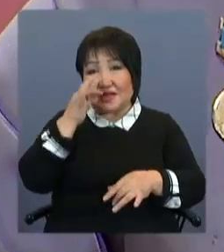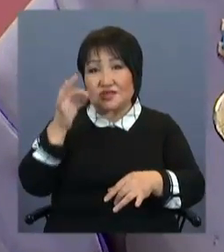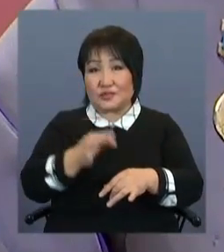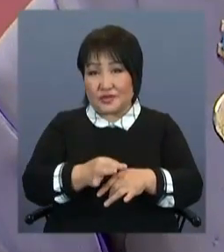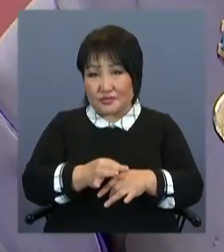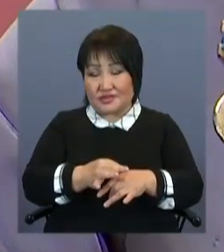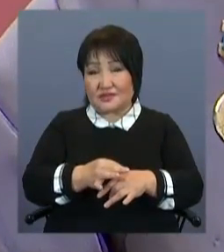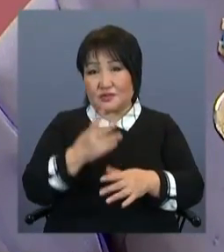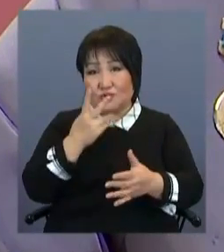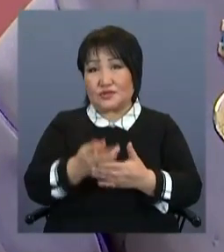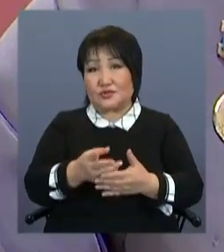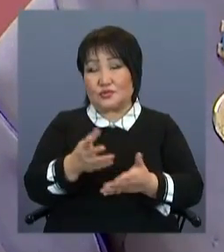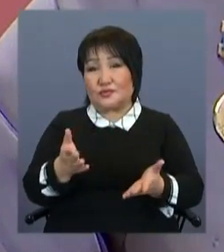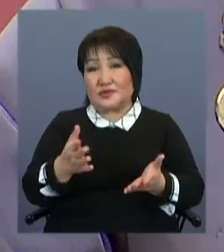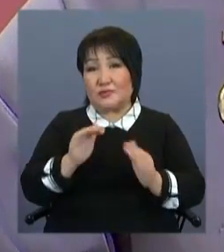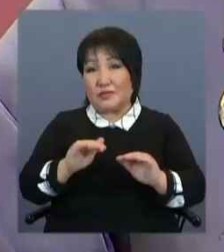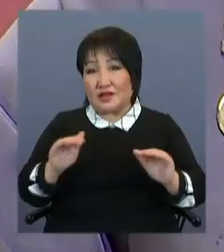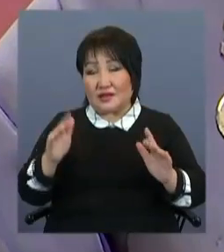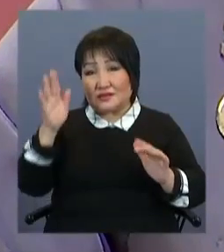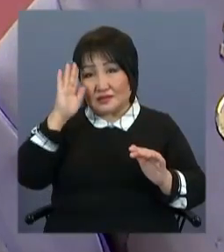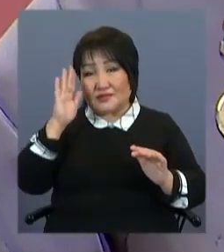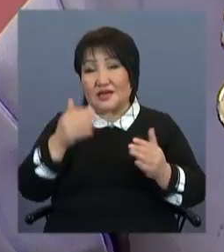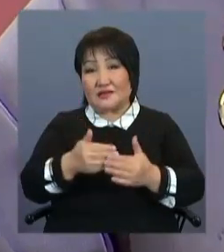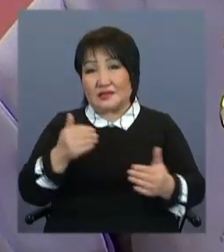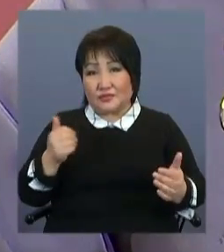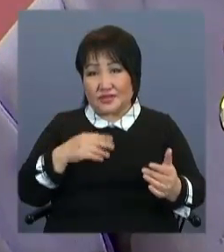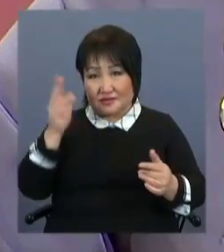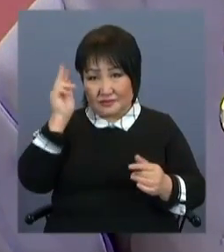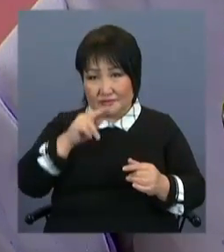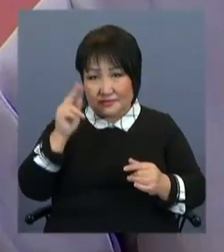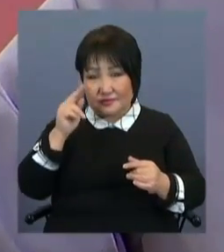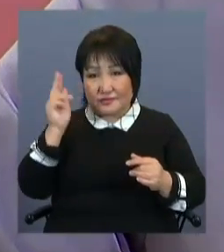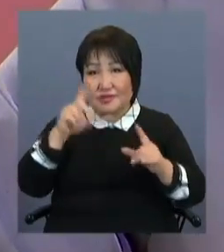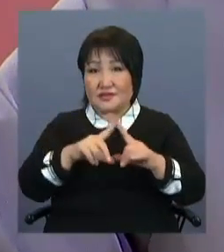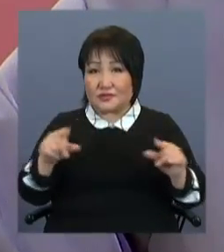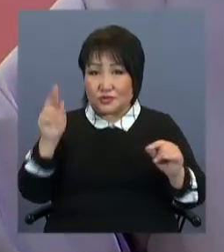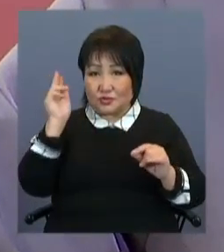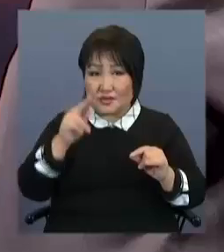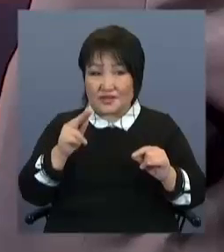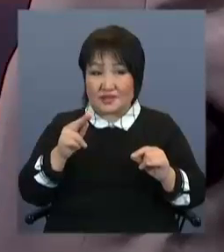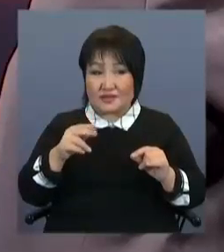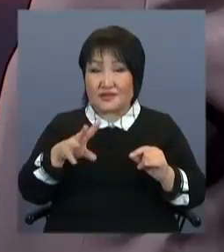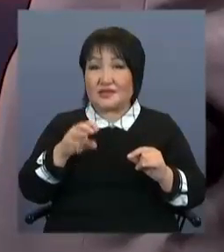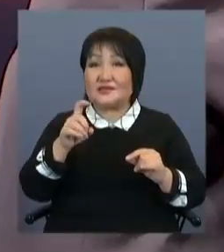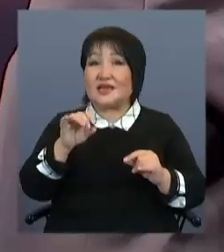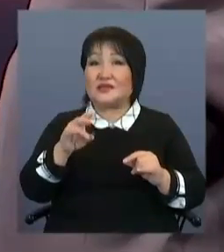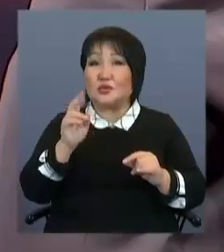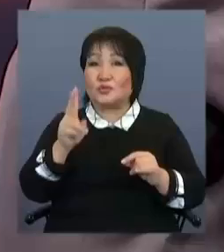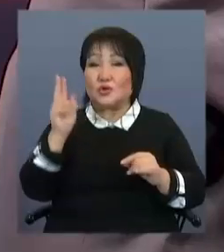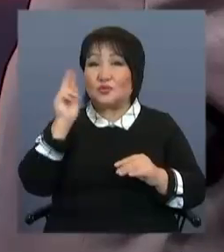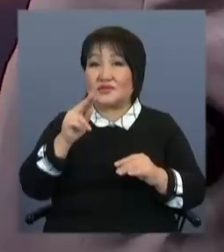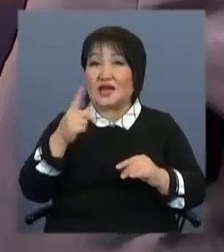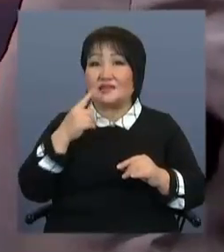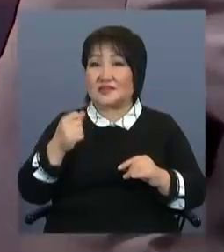Жаңағы өзіңіз айтып отырған, әсіресе мына мектепте оқып жүрген, техникумда оқып жүрген балаларға әскерден қашпаңыз. Азамат